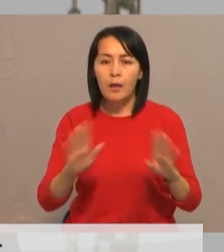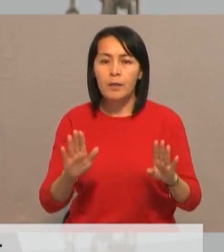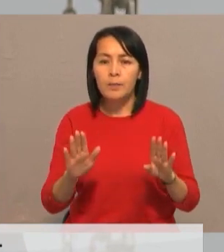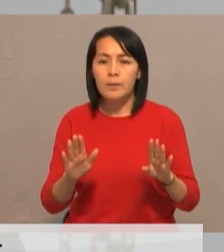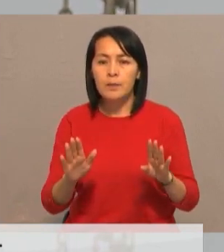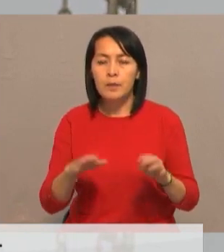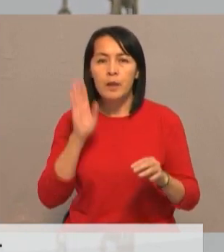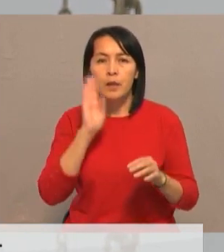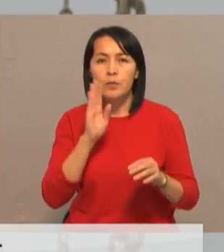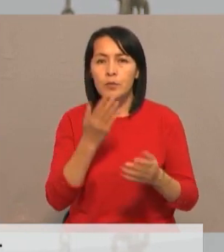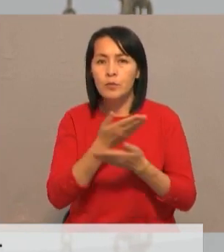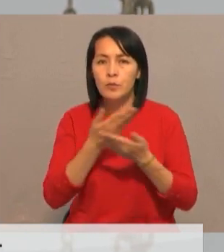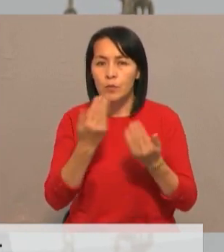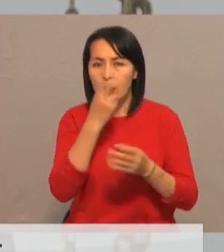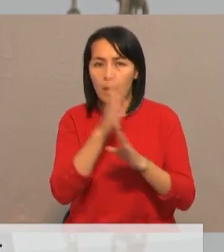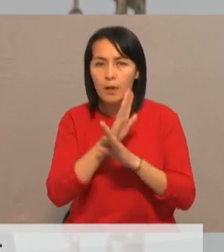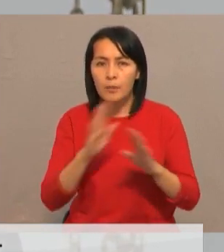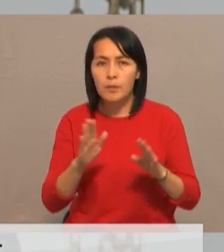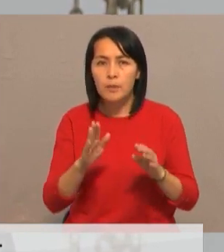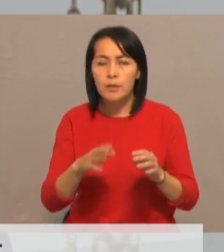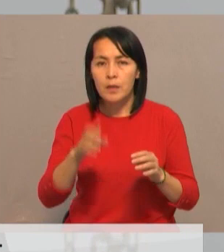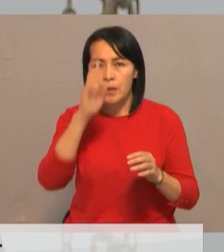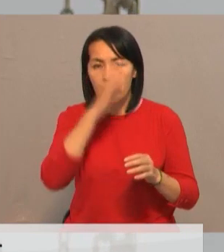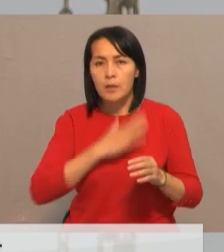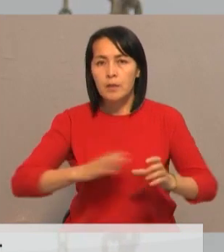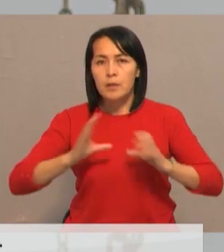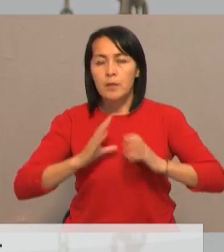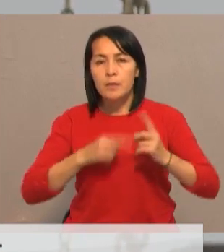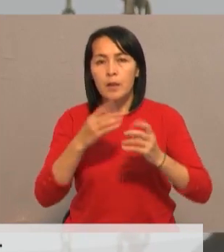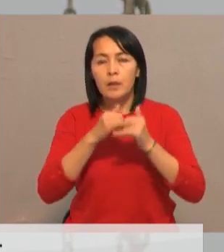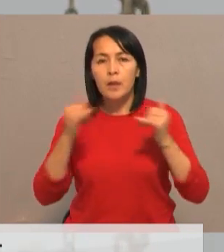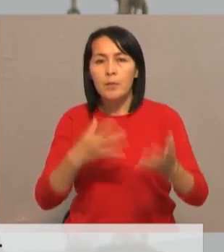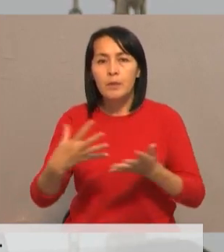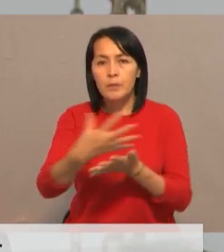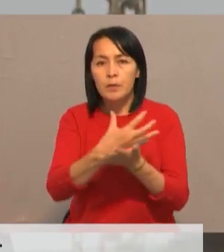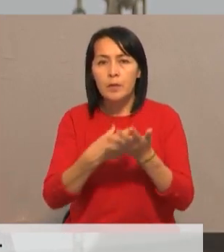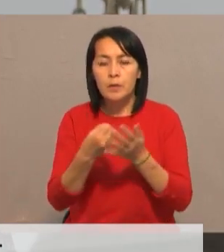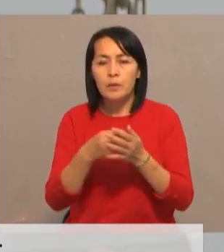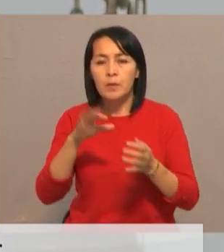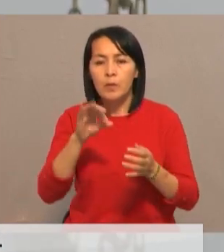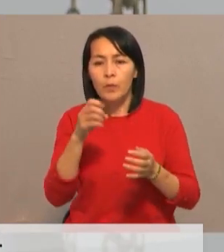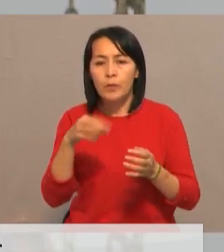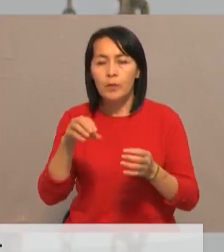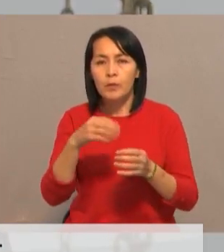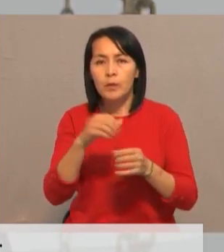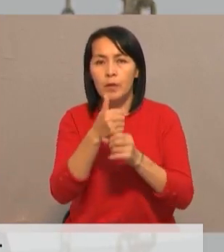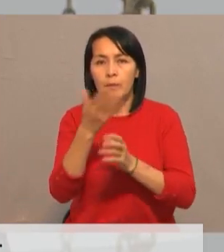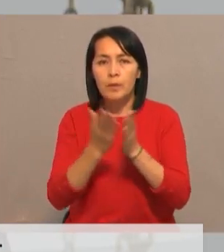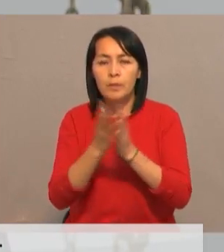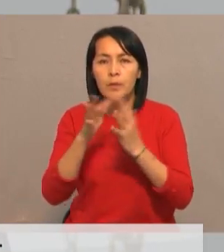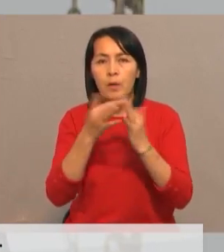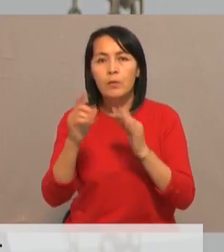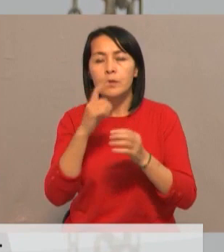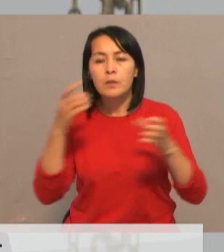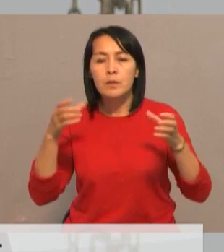қолайсыздығына, ағын судың тамшылығына қарамастан ел ырысын ысырапсыз жинап алды. Отырар ауданының негізгі бағыты ауыл шаруашылығы